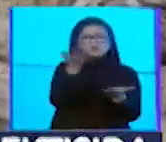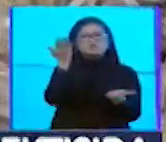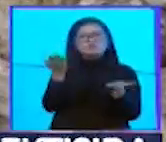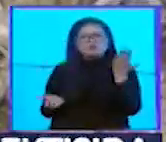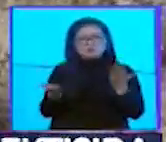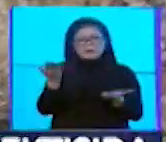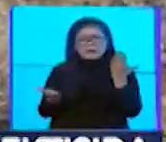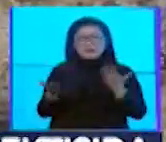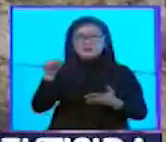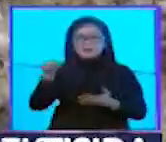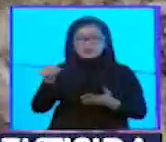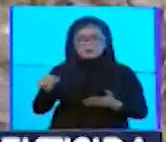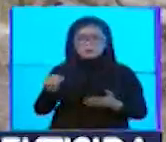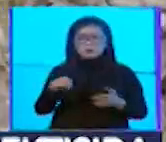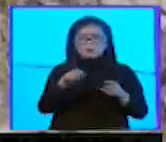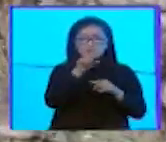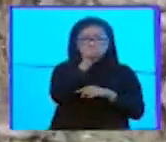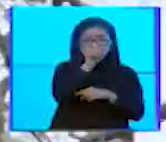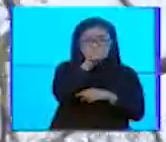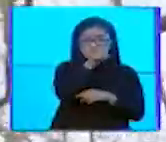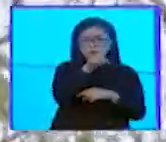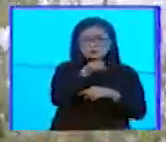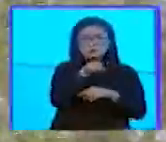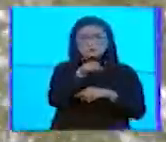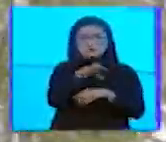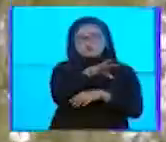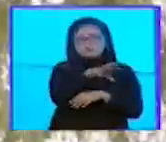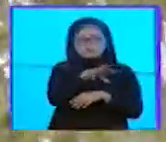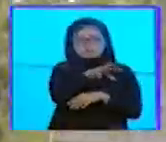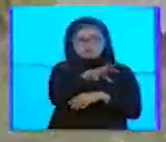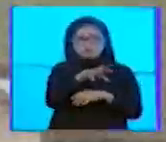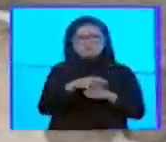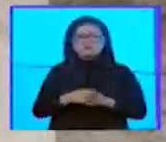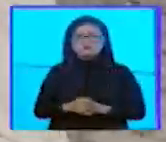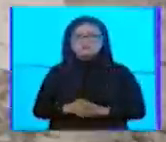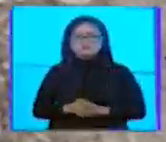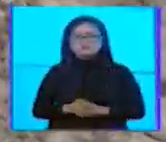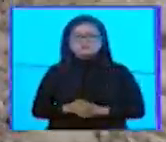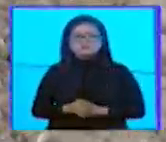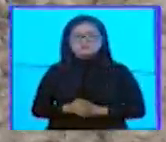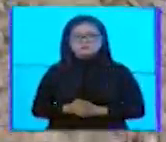petani yang telah disemprot insektisida. Dari Denpasar, Bali, Indra Ari, Ayus melaporkan.